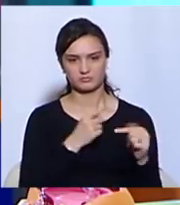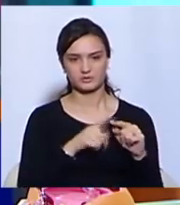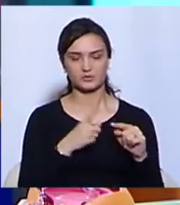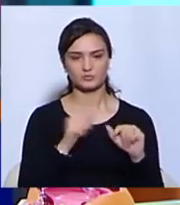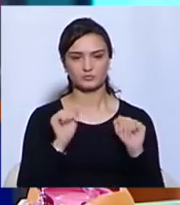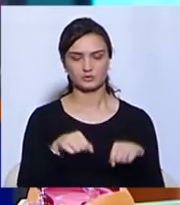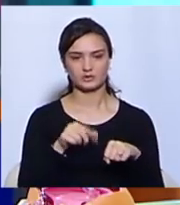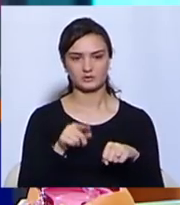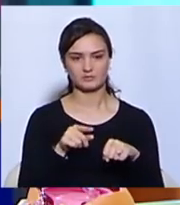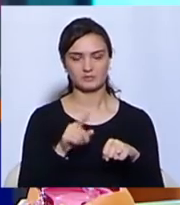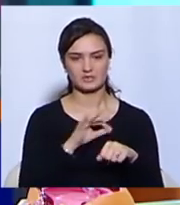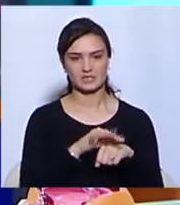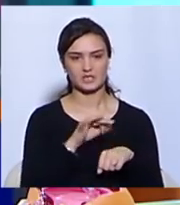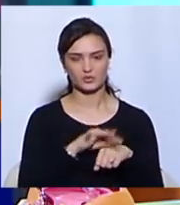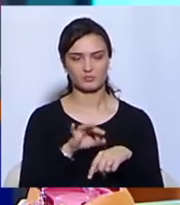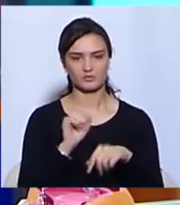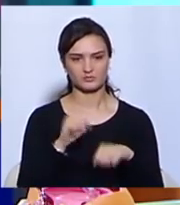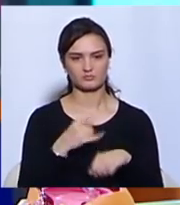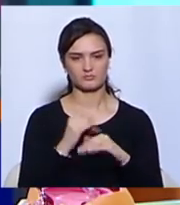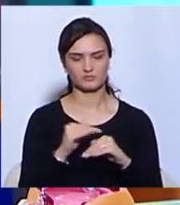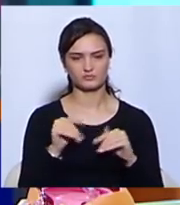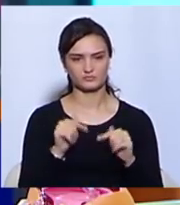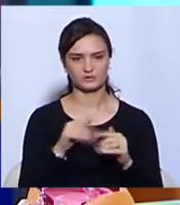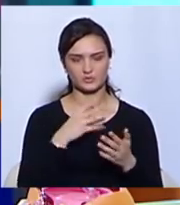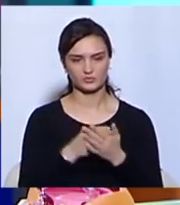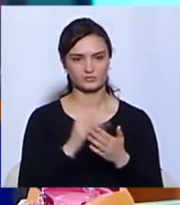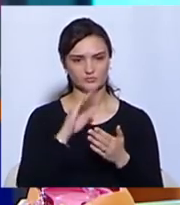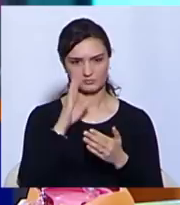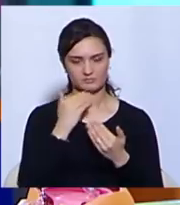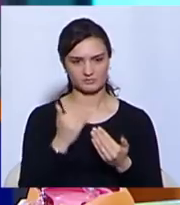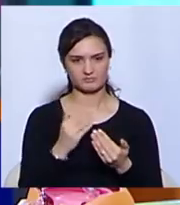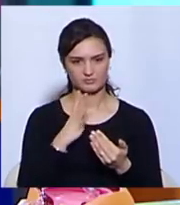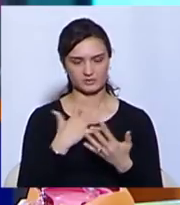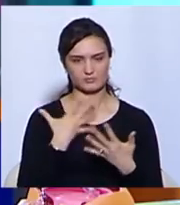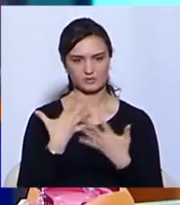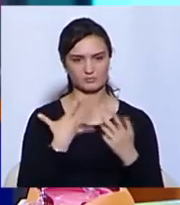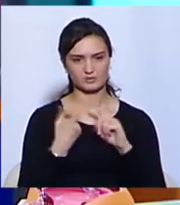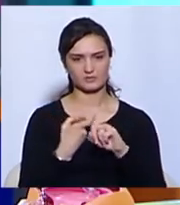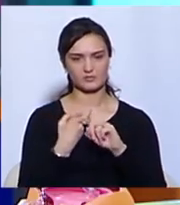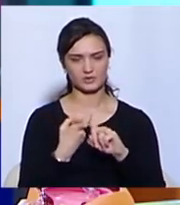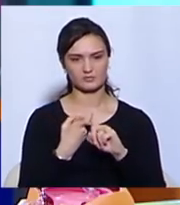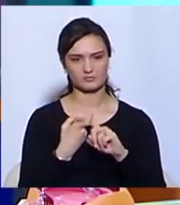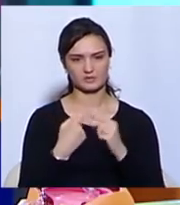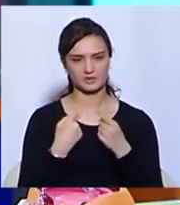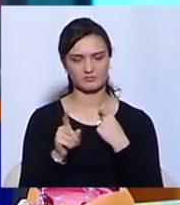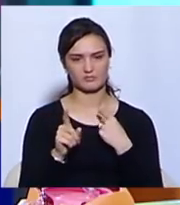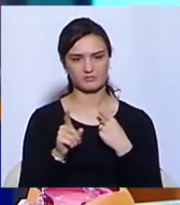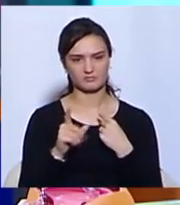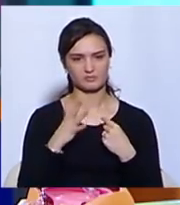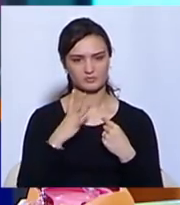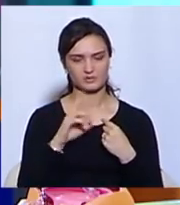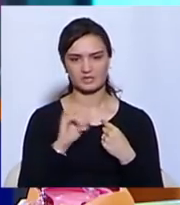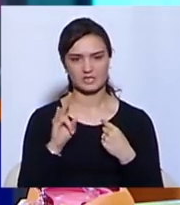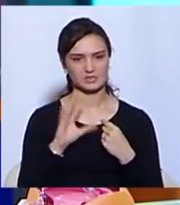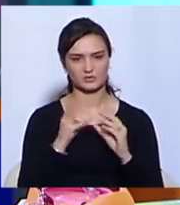რატომ შეიძლება ძალადობის მსხვერპლი ბავშვი საკუთარი მშობლების მიმართ ემოციურ დამოკიდებულებას განსხვავებულად ამშხავნებდეს